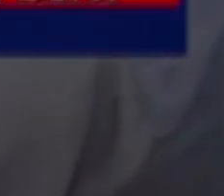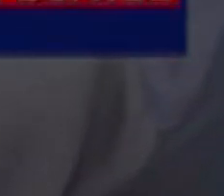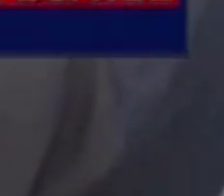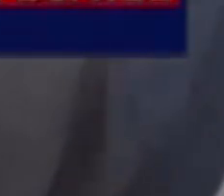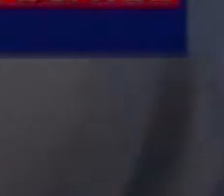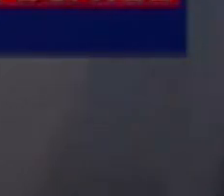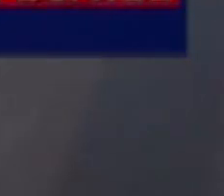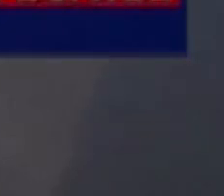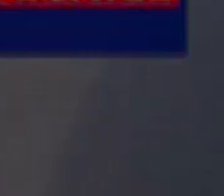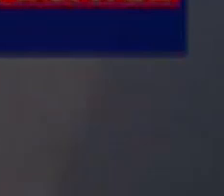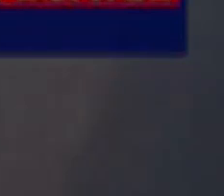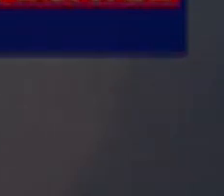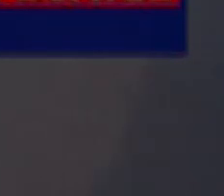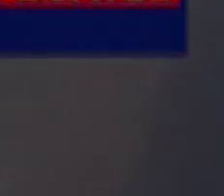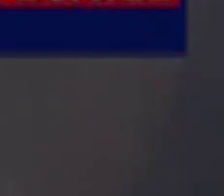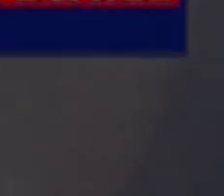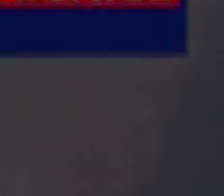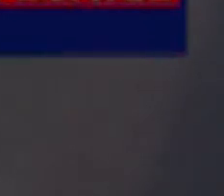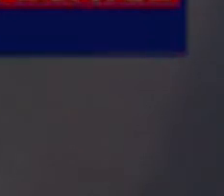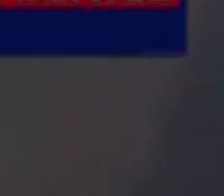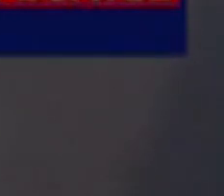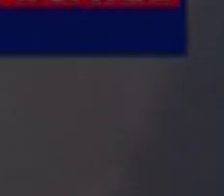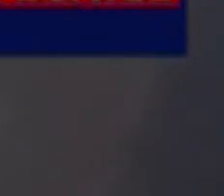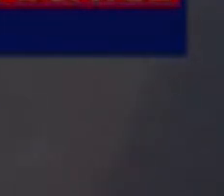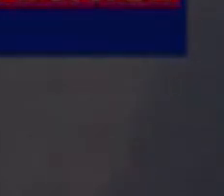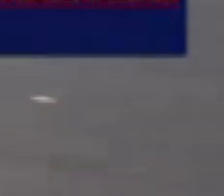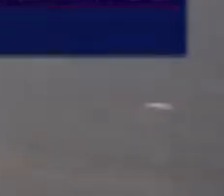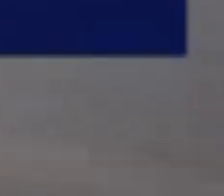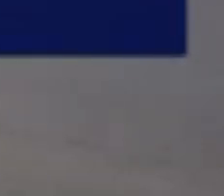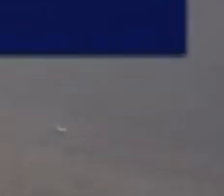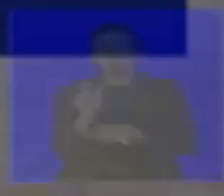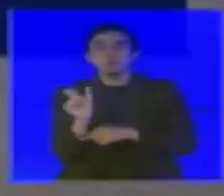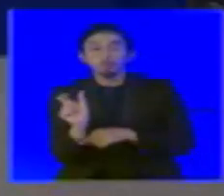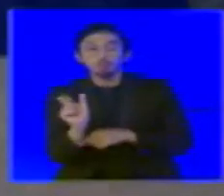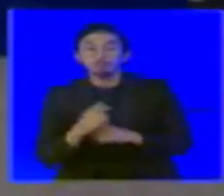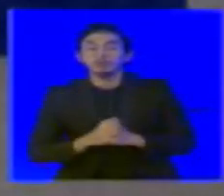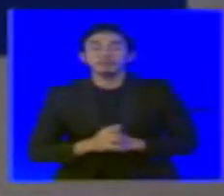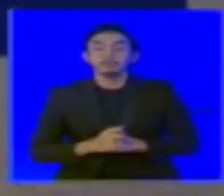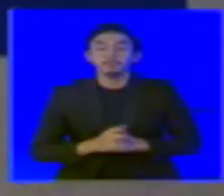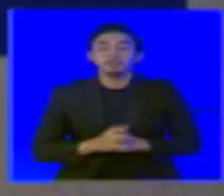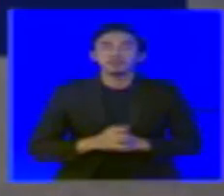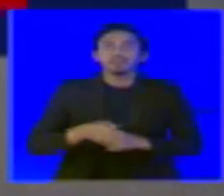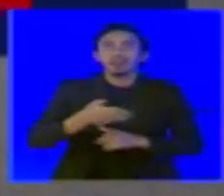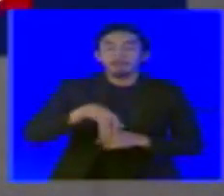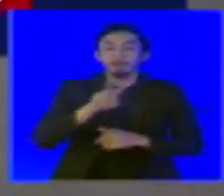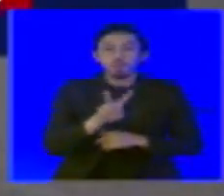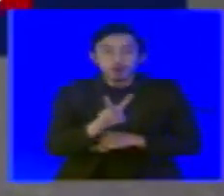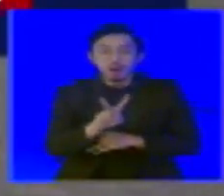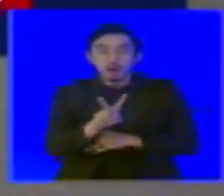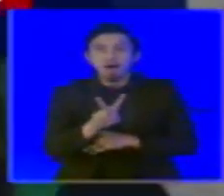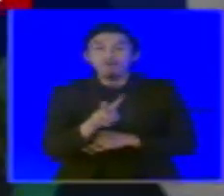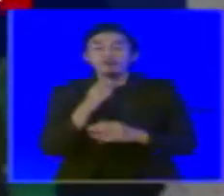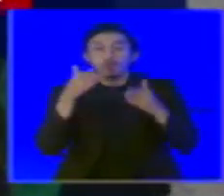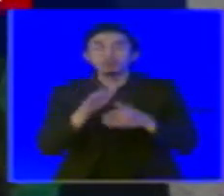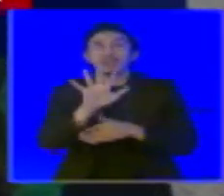Setiabudi, Ciberem, Bundaran Cibiru, dan Jembatan Derwati. Ring 2 pemeriksaan difokuskan pada 5 pintu gerbang